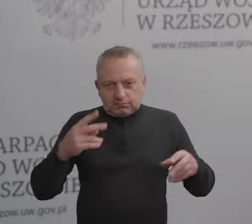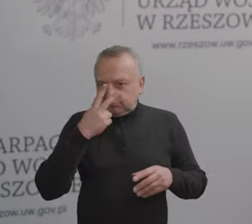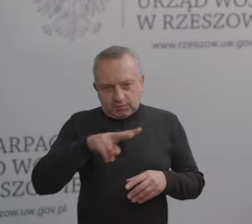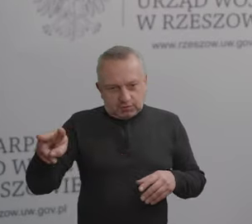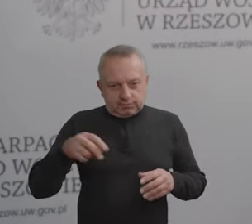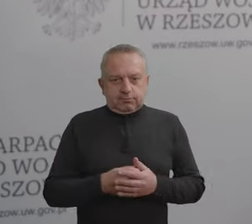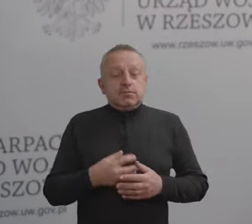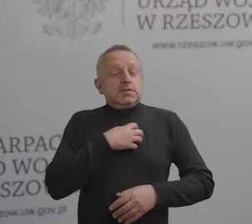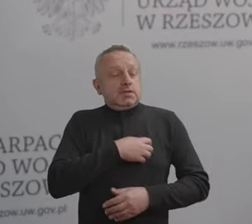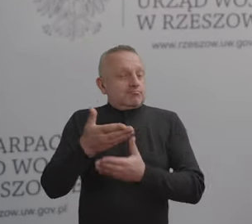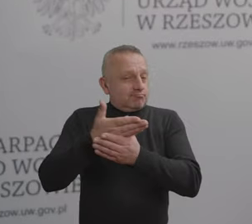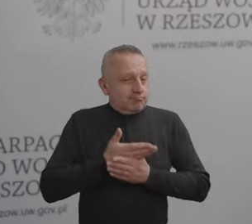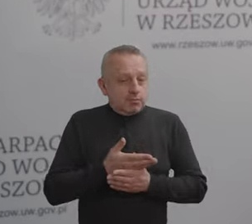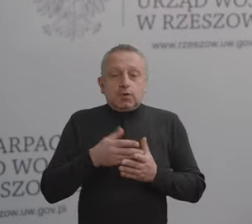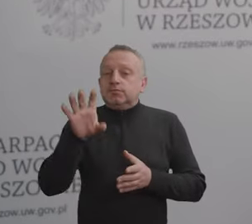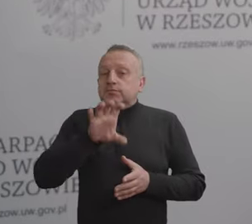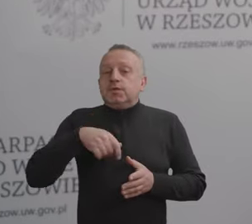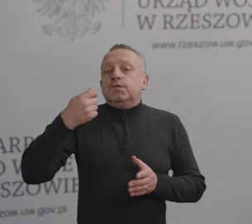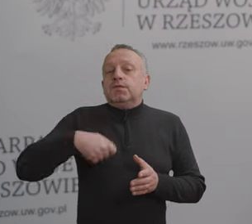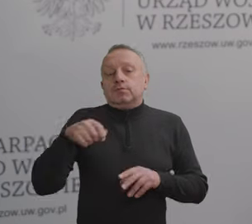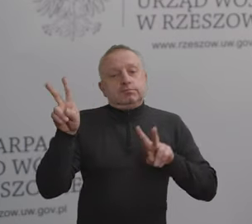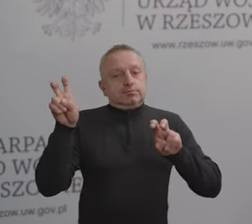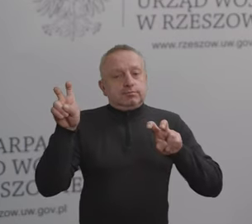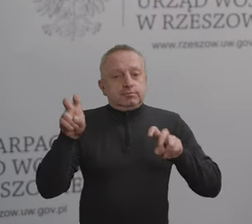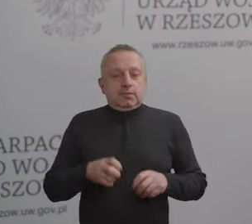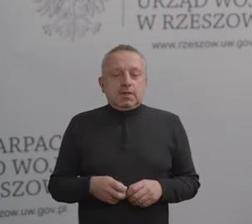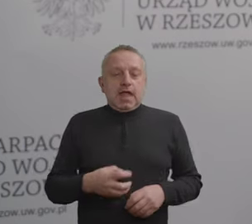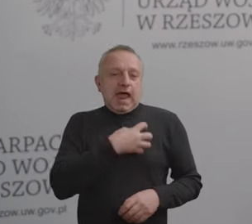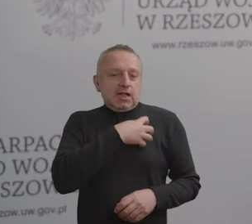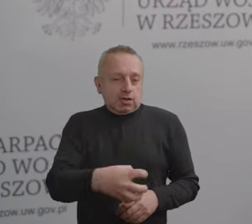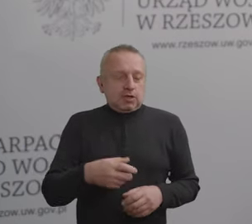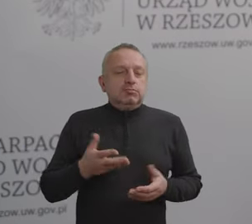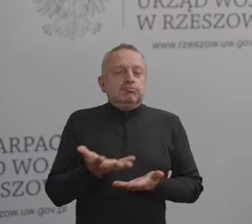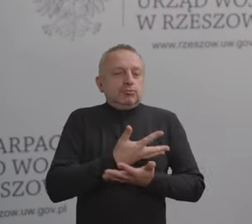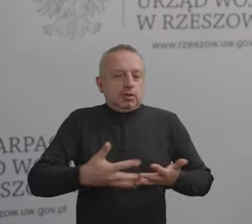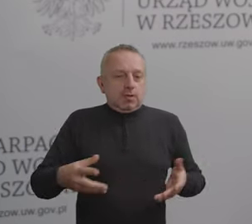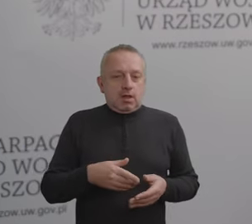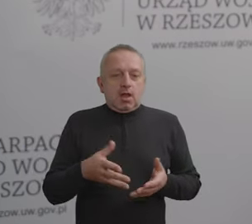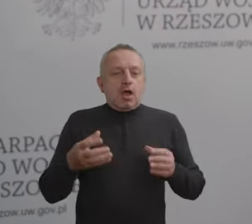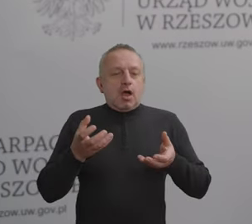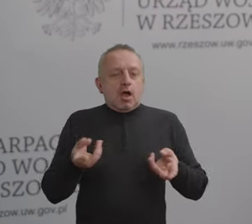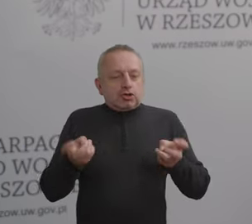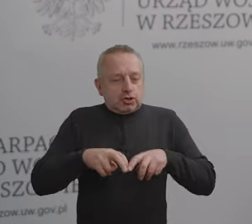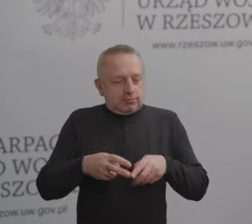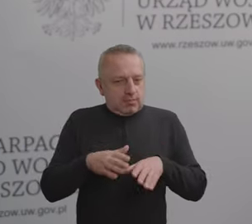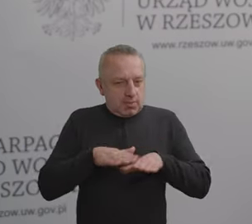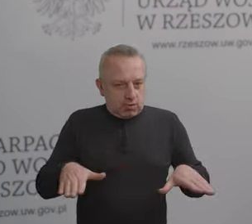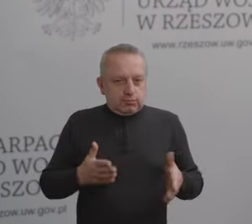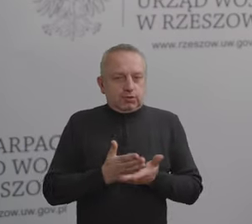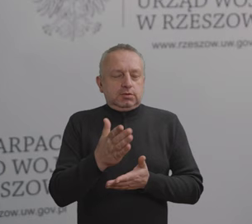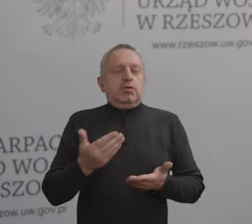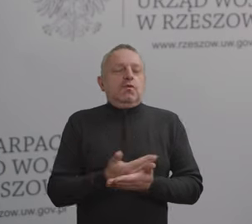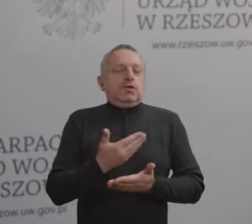Drodzy widzowie, serdecznie zapraszam do obejrzenia filmu pod tytułem Arystokracja i ziemiaństwo wobec odzyskania niepodległości i